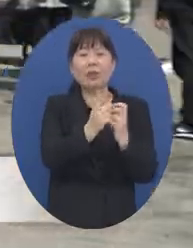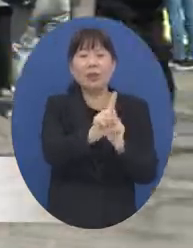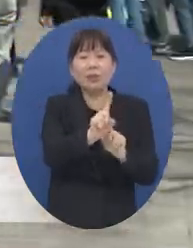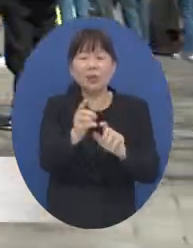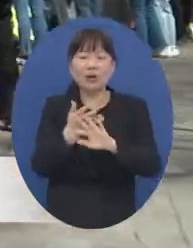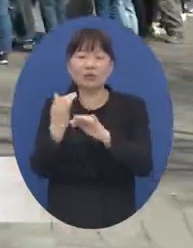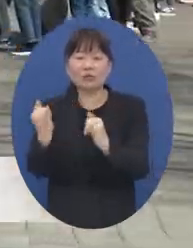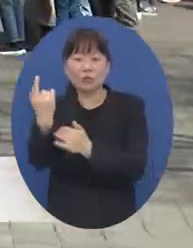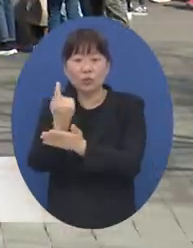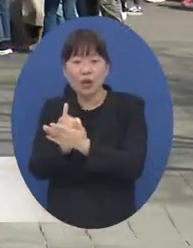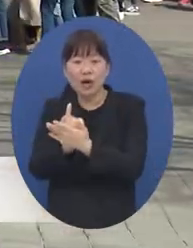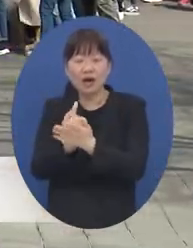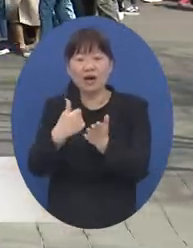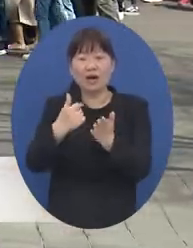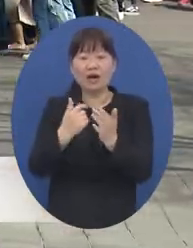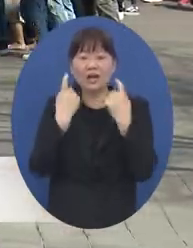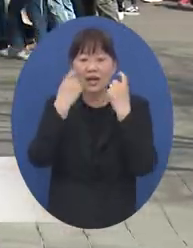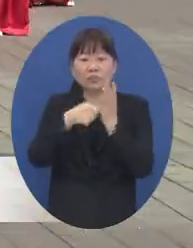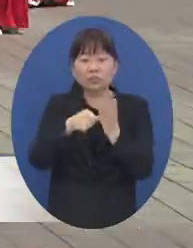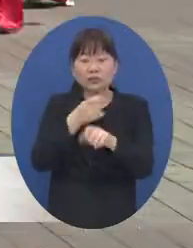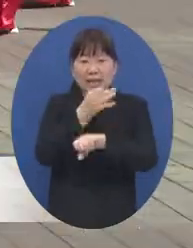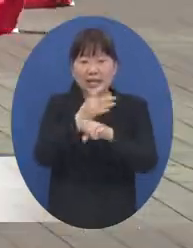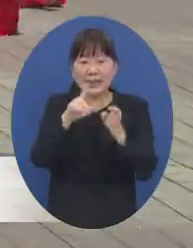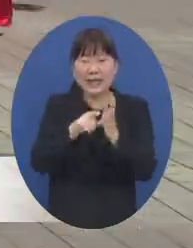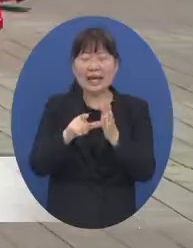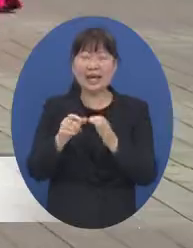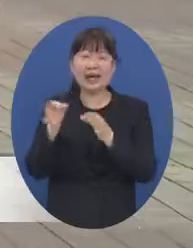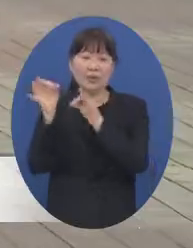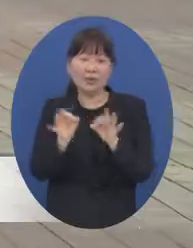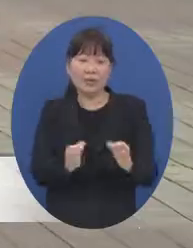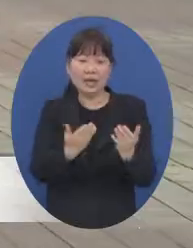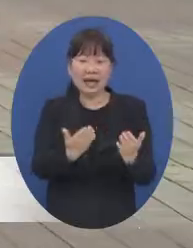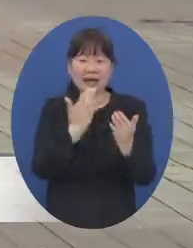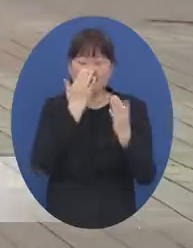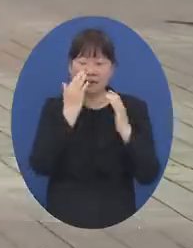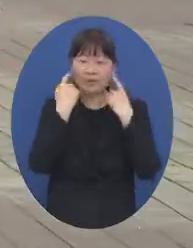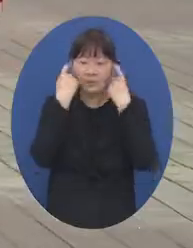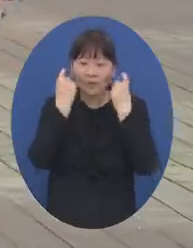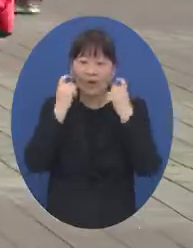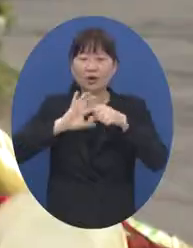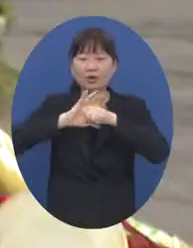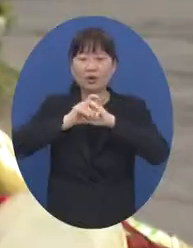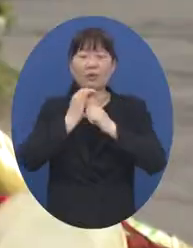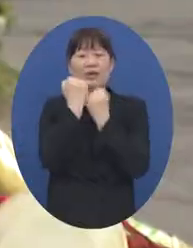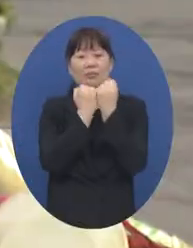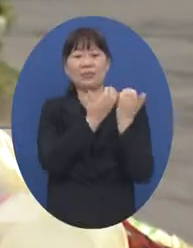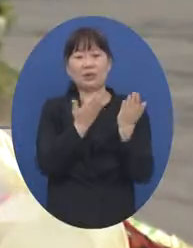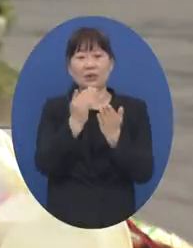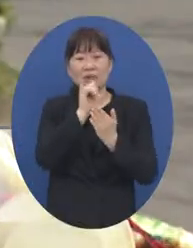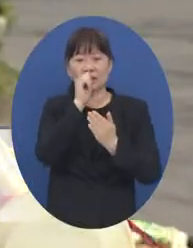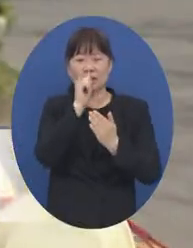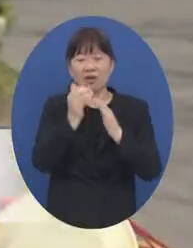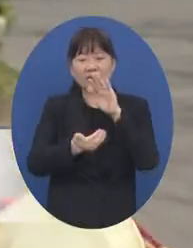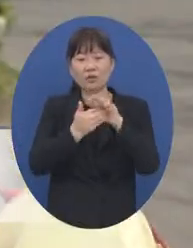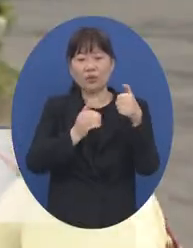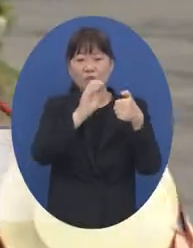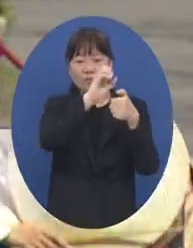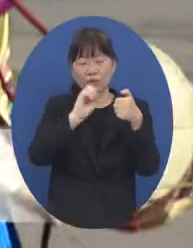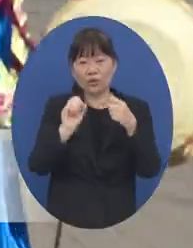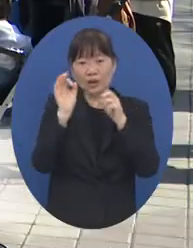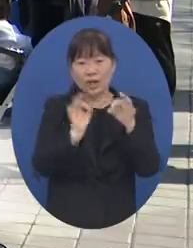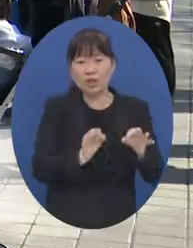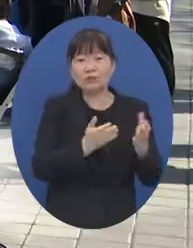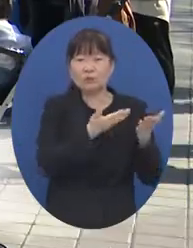대상으로 관광 상품을 저렴한 가격에 이용할 수 있도록 할인해주는 착한 여행 글로벌 캠페인입니다. 관광업체가 최대 50% 할인을